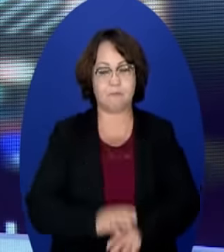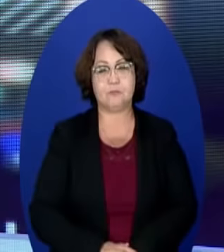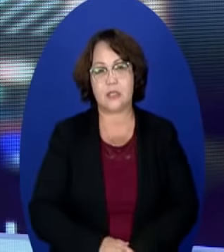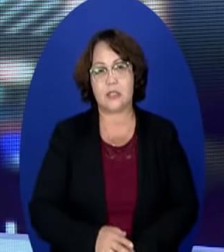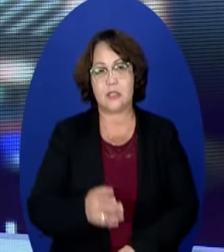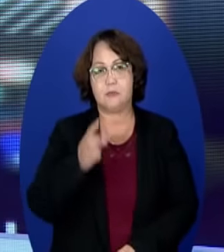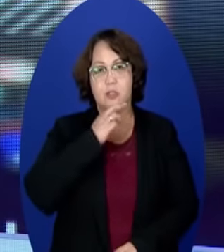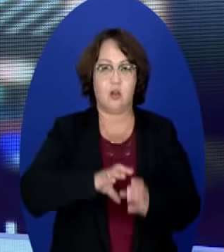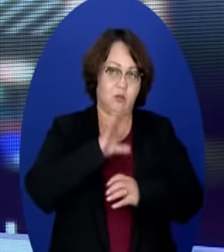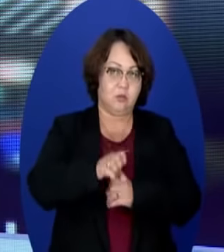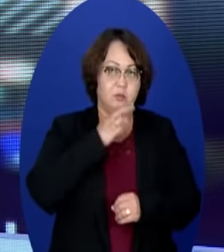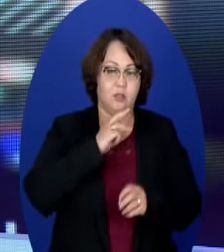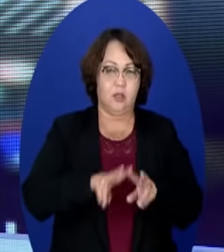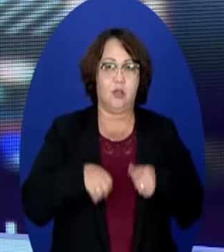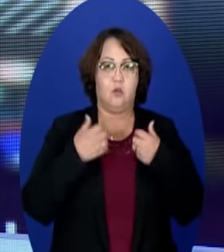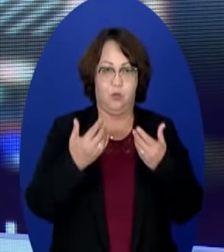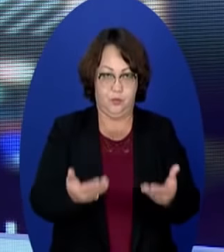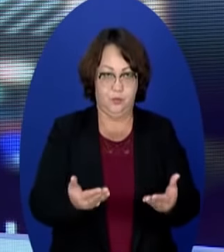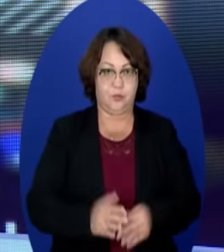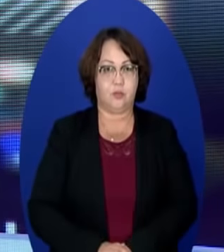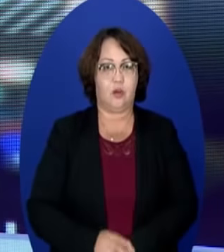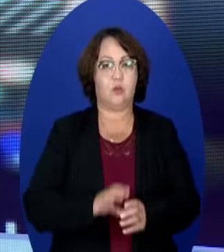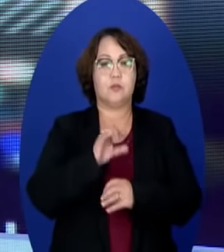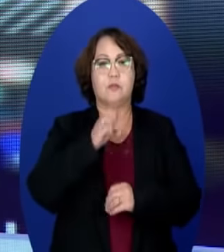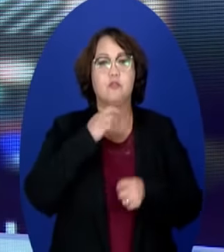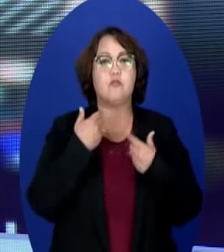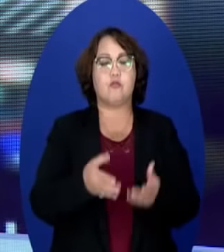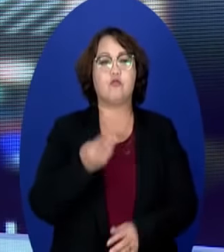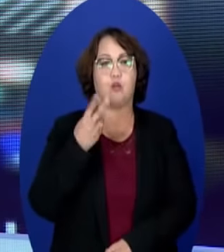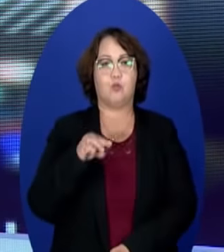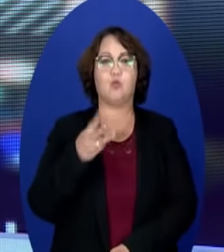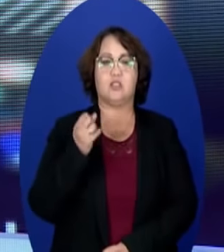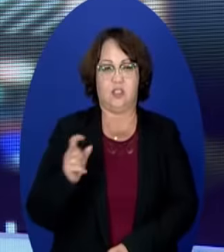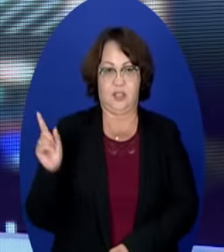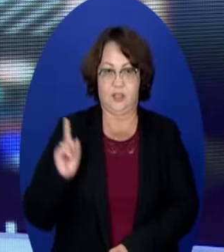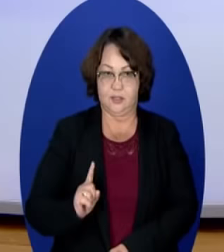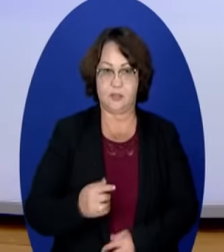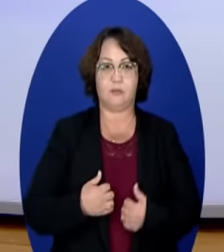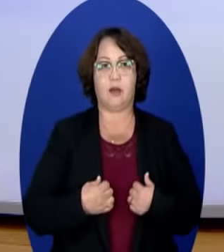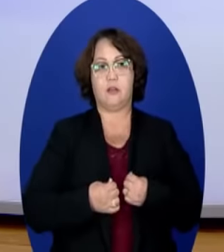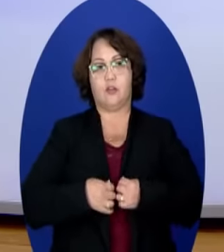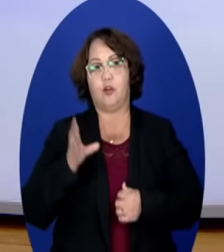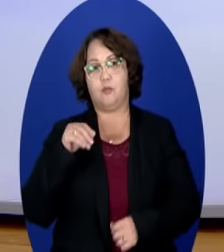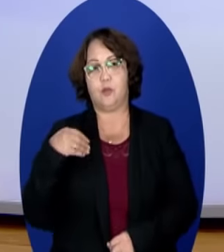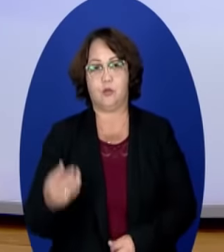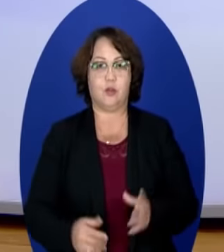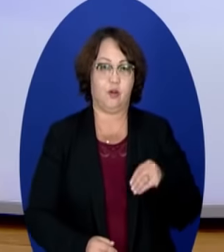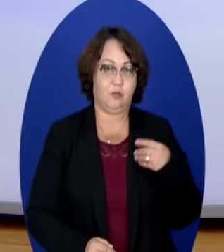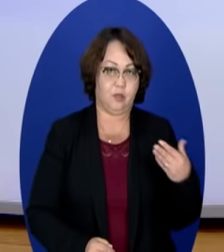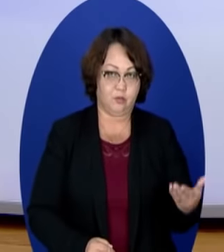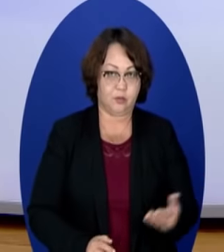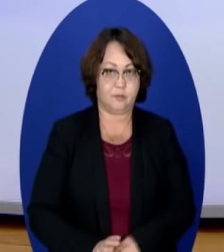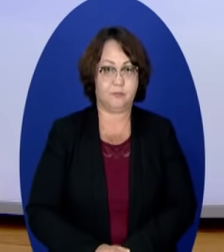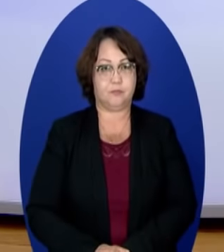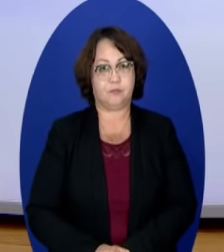Цагийн үрд мэдээллийн хөтөлбөр олон улсын мэдээллээр үргэлжлэн та бүхэнд хүрч байна. Олон улсын мэдээллийг манай томч төвшин жаргал хүрэхэд бэлэн болсон байна. Оройн дүргээ. Оройн минь дүргээ, үзэгчдэд